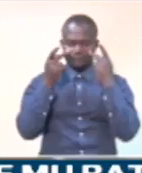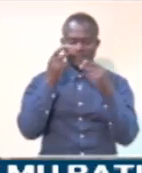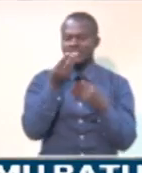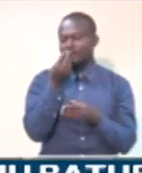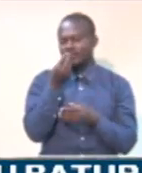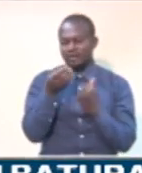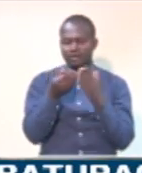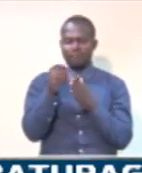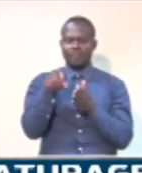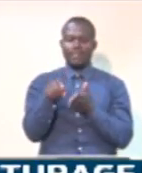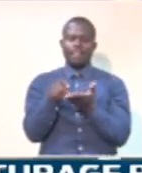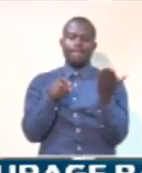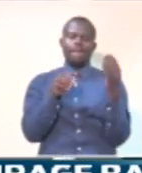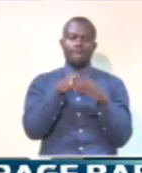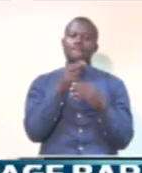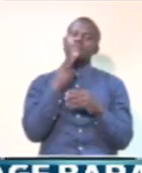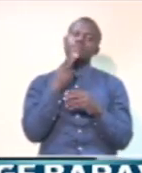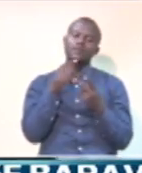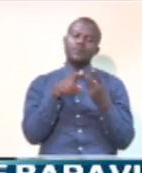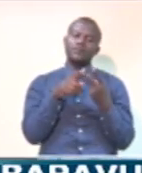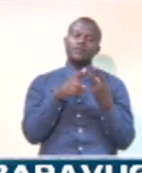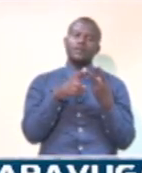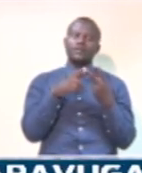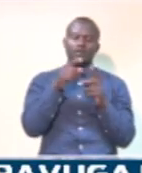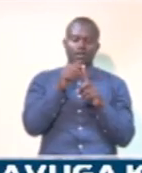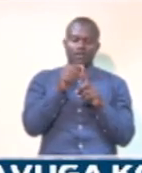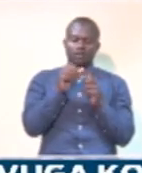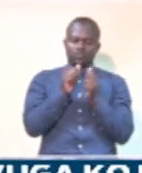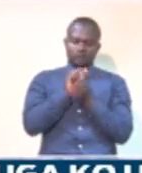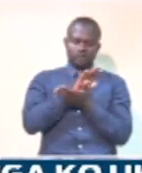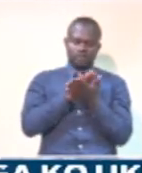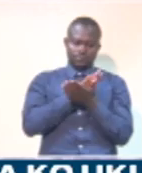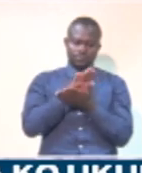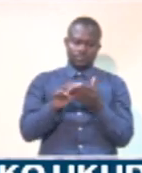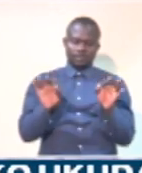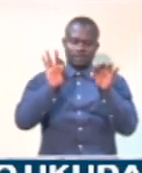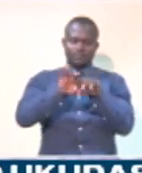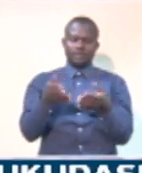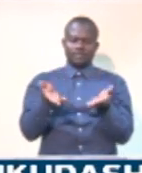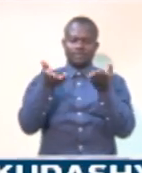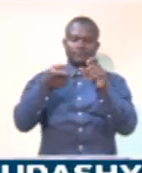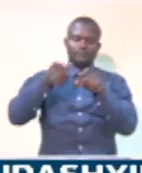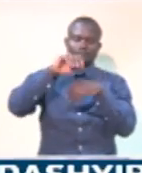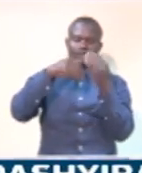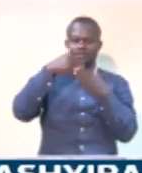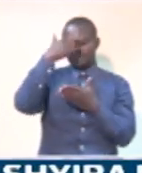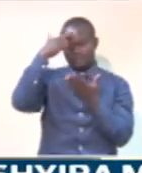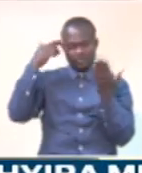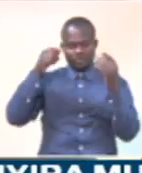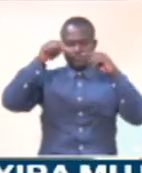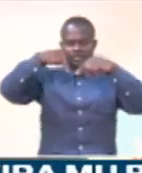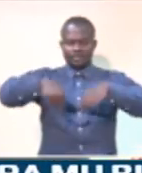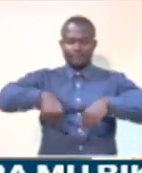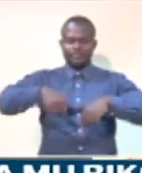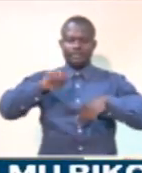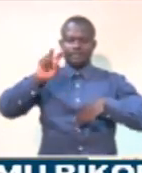ibiribwa nkenerwa birimo umuceri isukari ndetse n'amavuta ibiciro byaragiye byiyongera ni kuri ubwo buryo rero hano muri studio